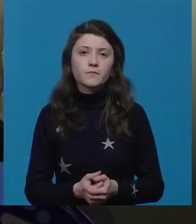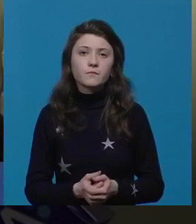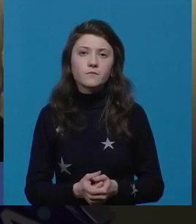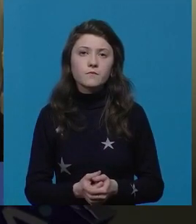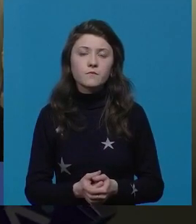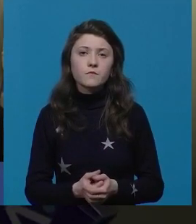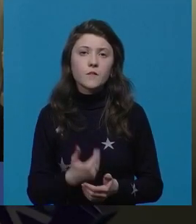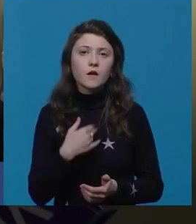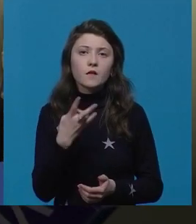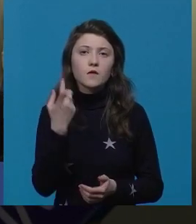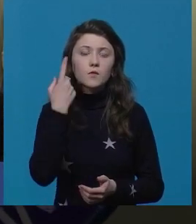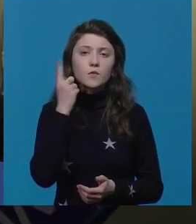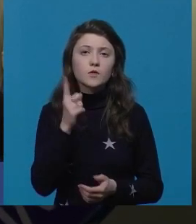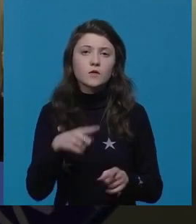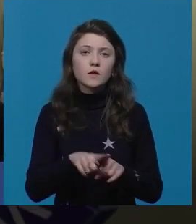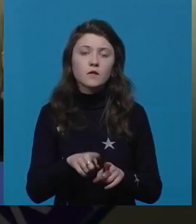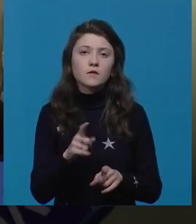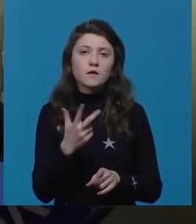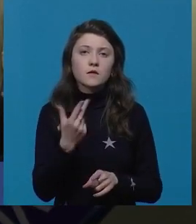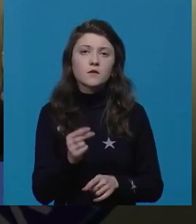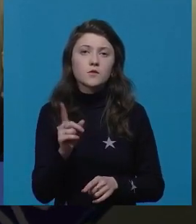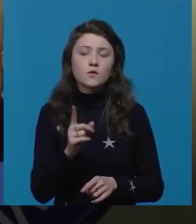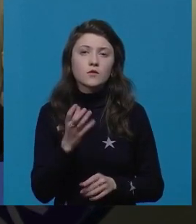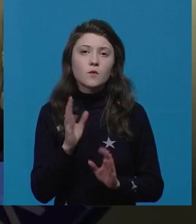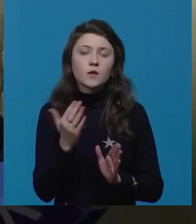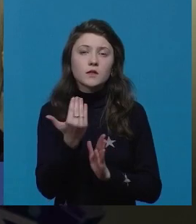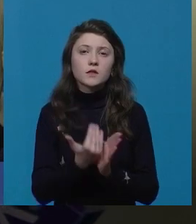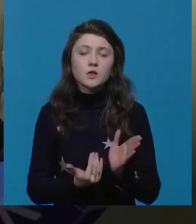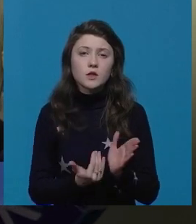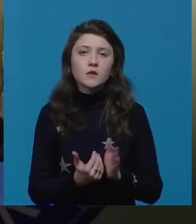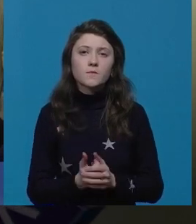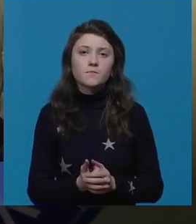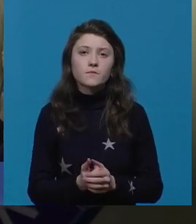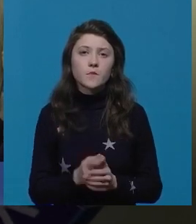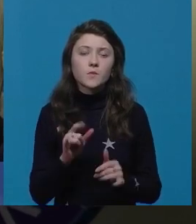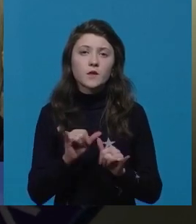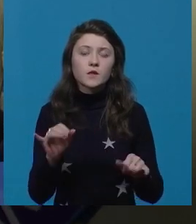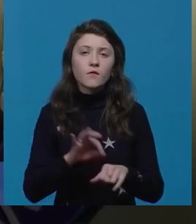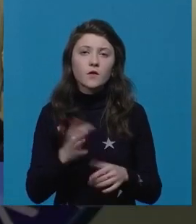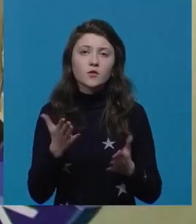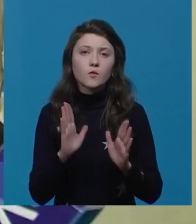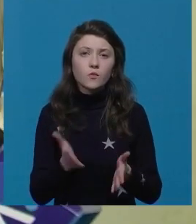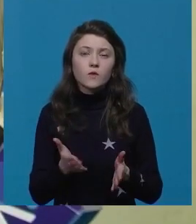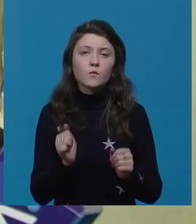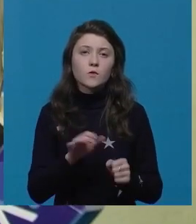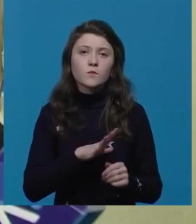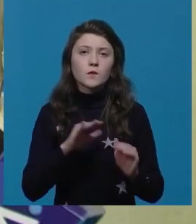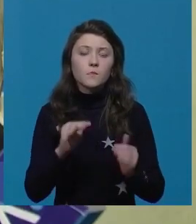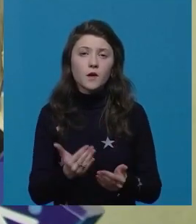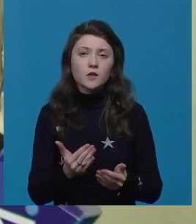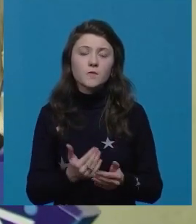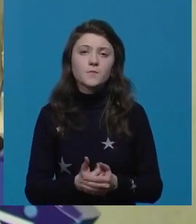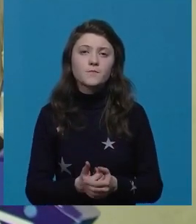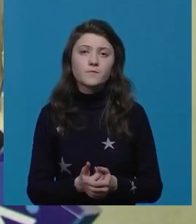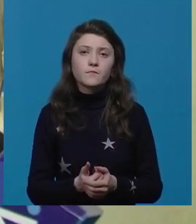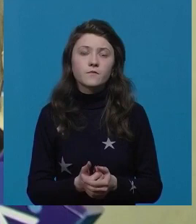що зараз буде таке за ці 3 дні, ще таке значне зниження буде, щоб ріст захворюваності, якщо буде, але буде може менше інтенсивності, але ще